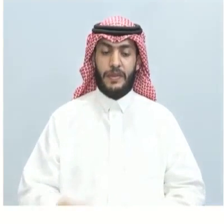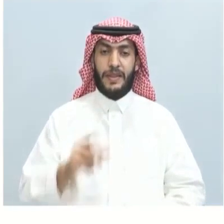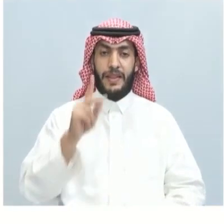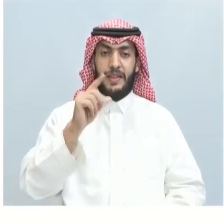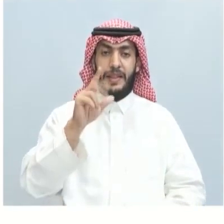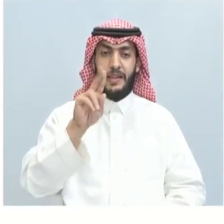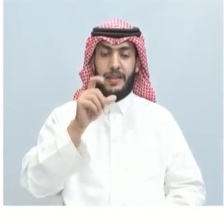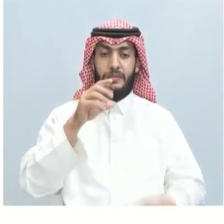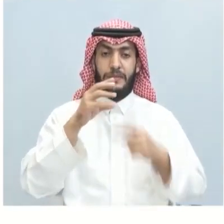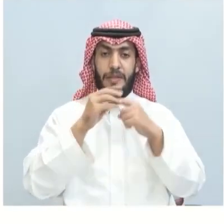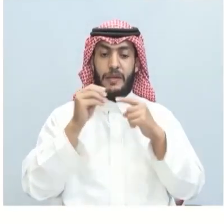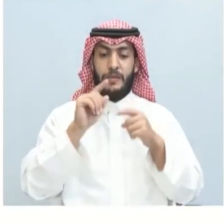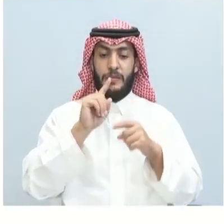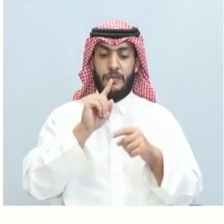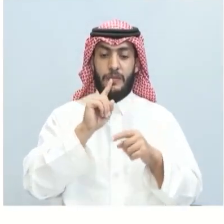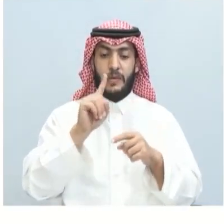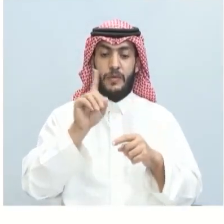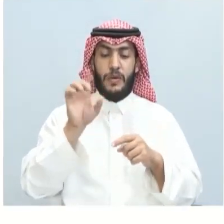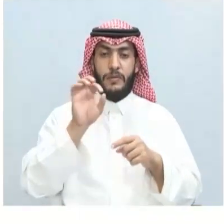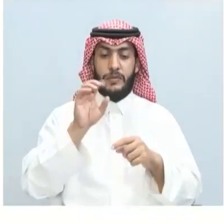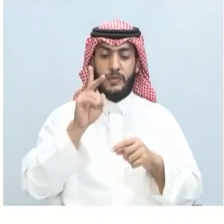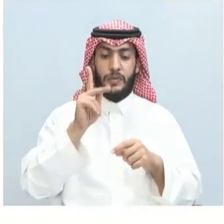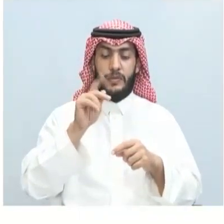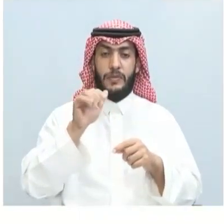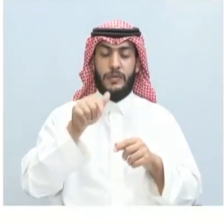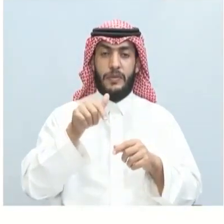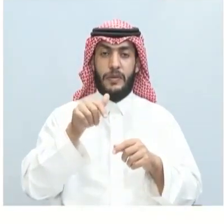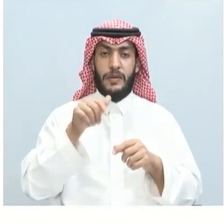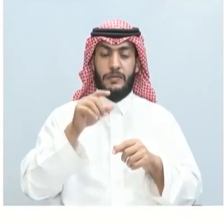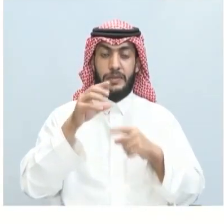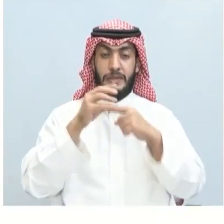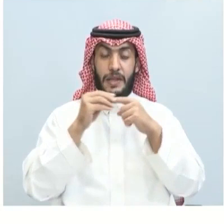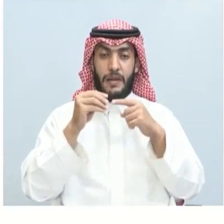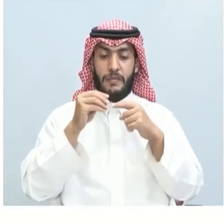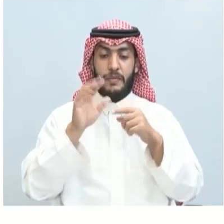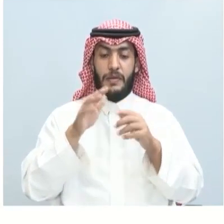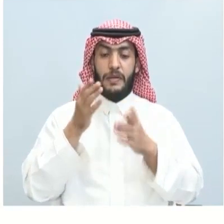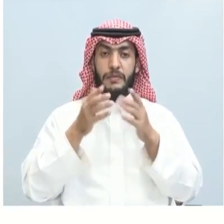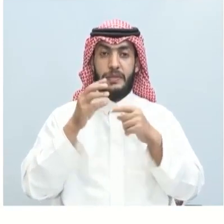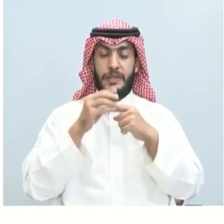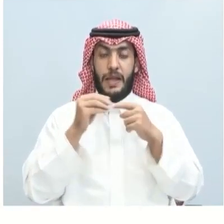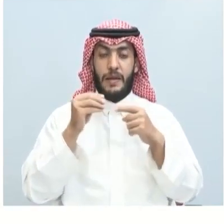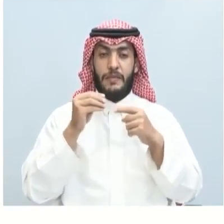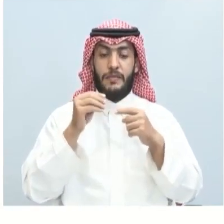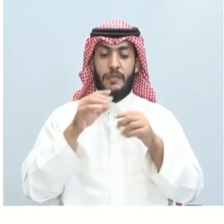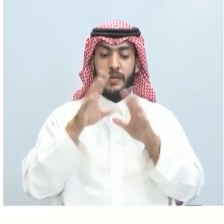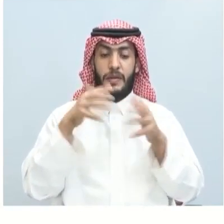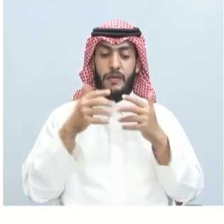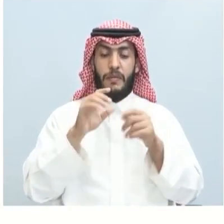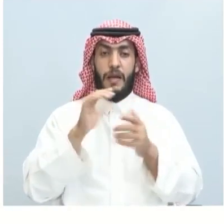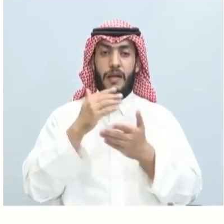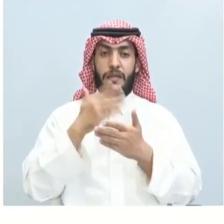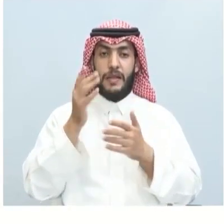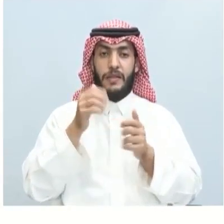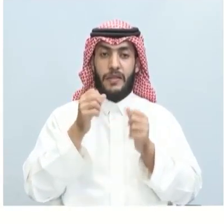هي سالب 151 كيلو جول طبعا بما انها سالب هنا القيمه سالبه التفاعل سيكون طارد